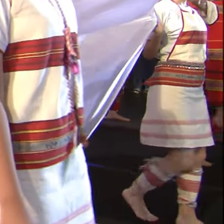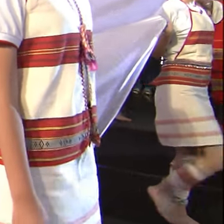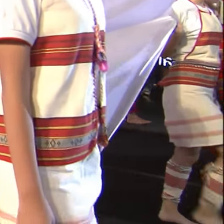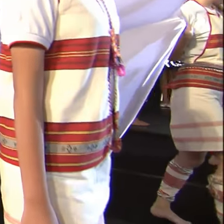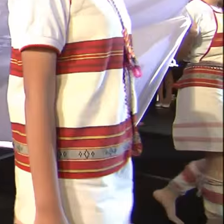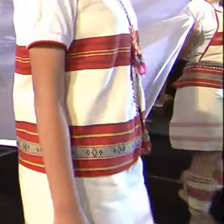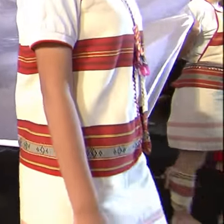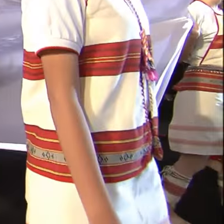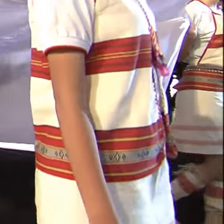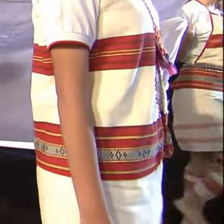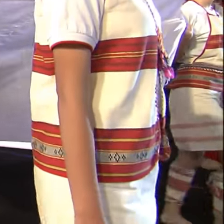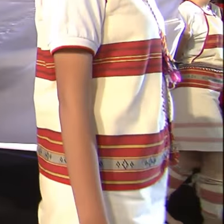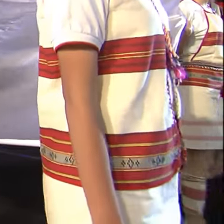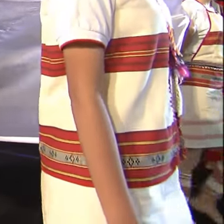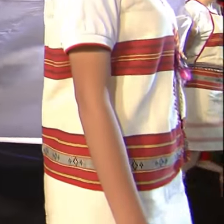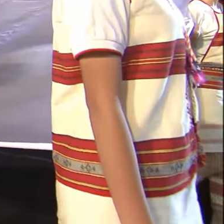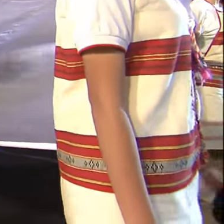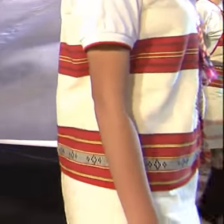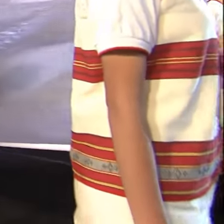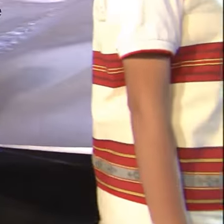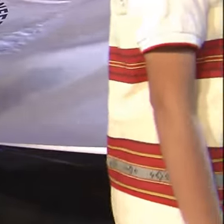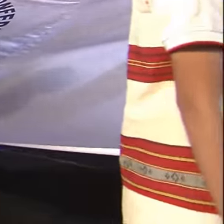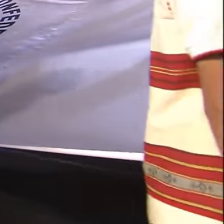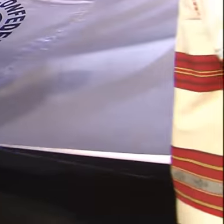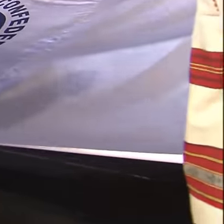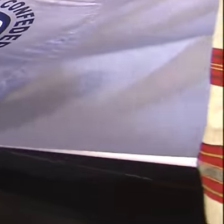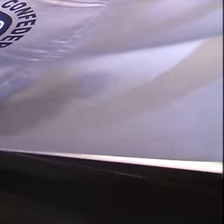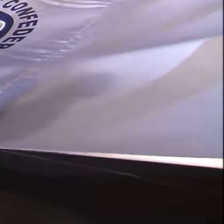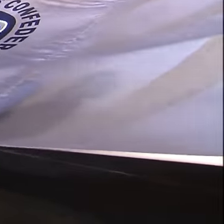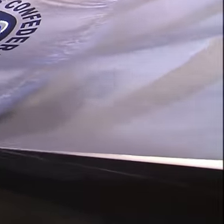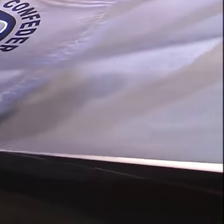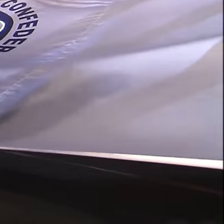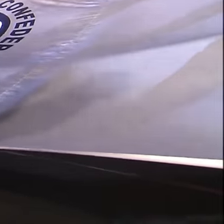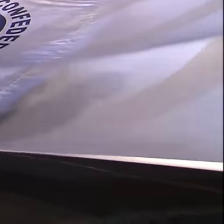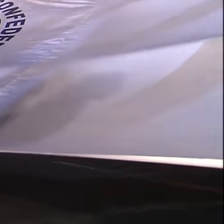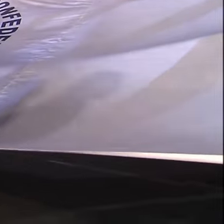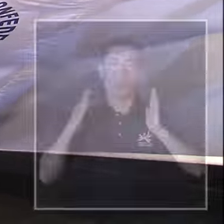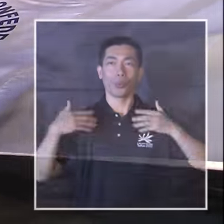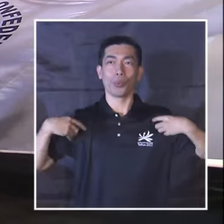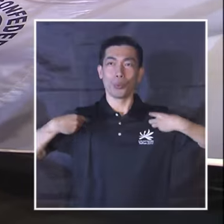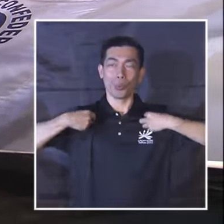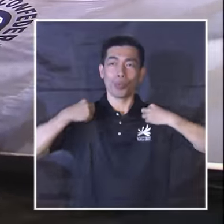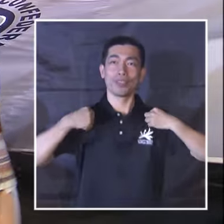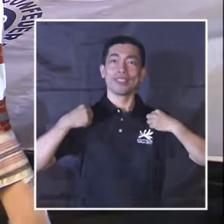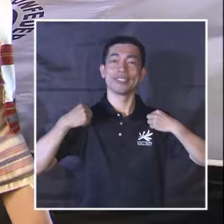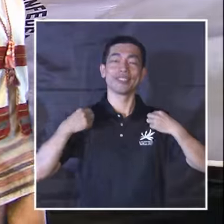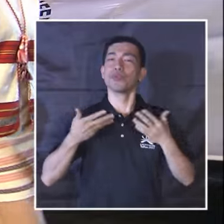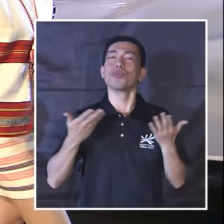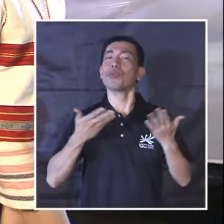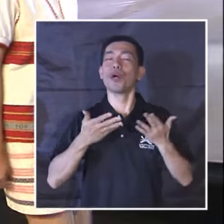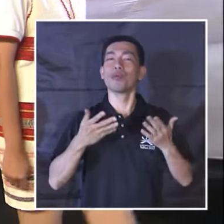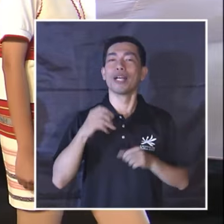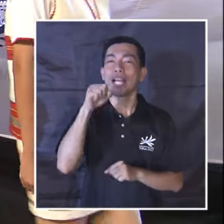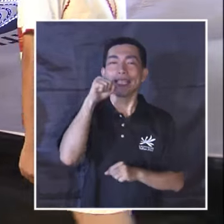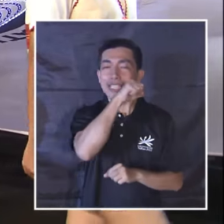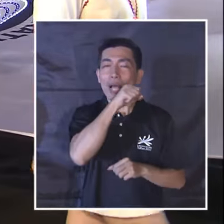旗进场，而他们身穿的是台湾原住民的传统服